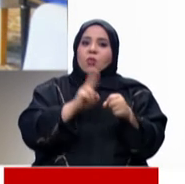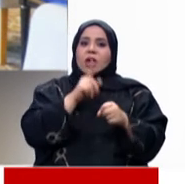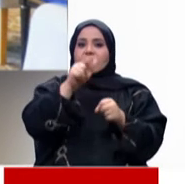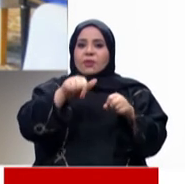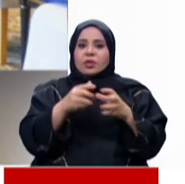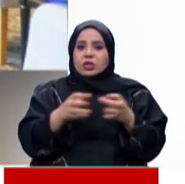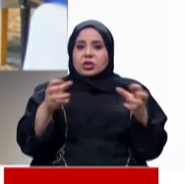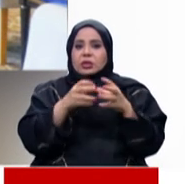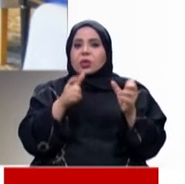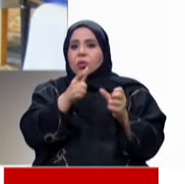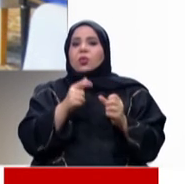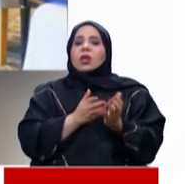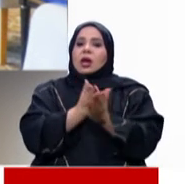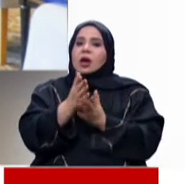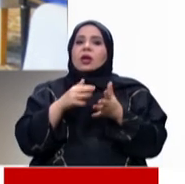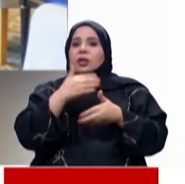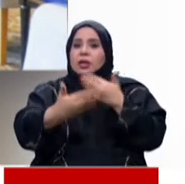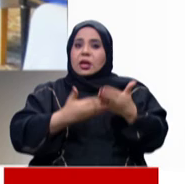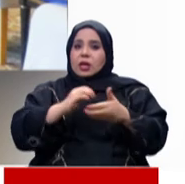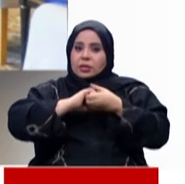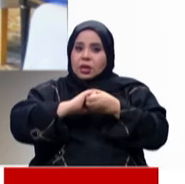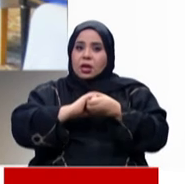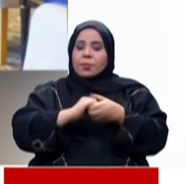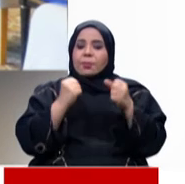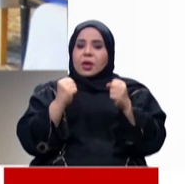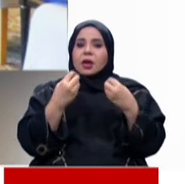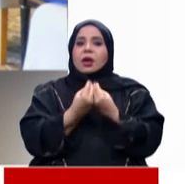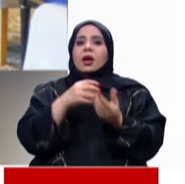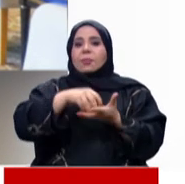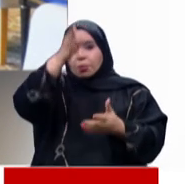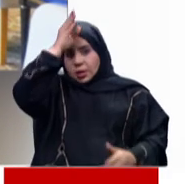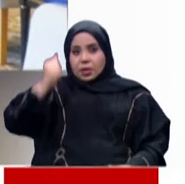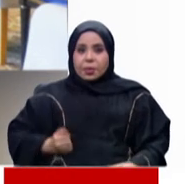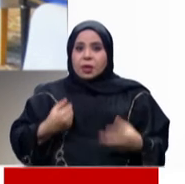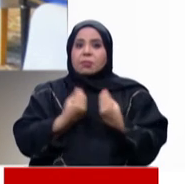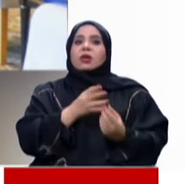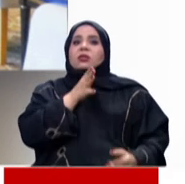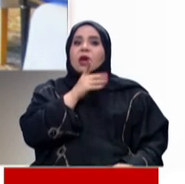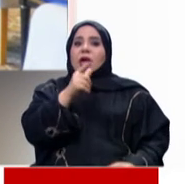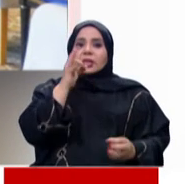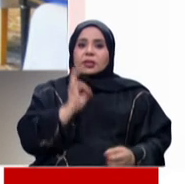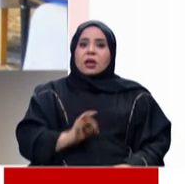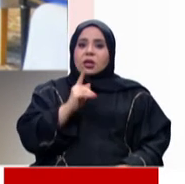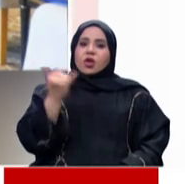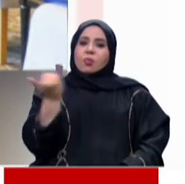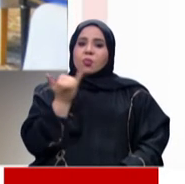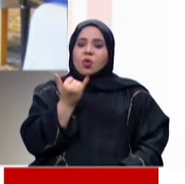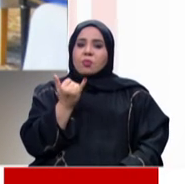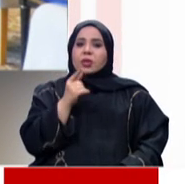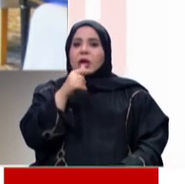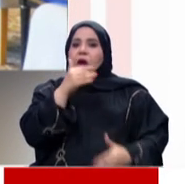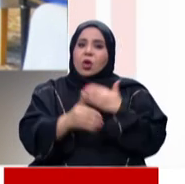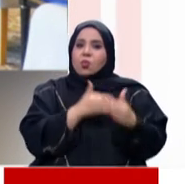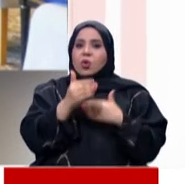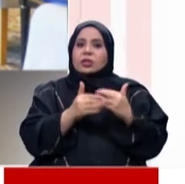خلال الاجتماع استعراض مسار علاقات الصداقة القائمة بين مملكة البحرين والبوسنة والهرسك، والتأكيد على أهمية